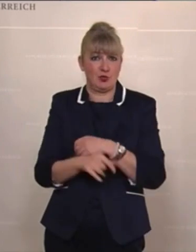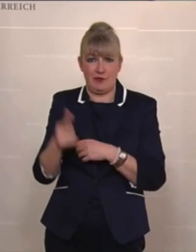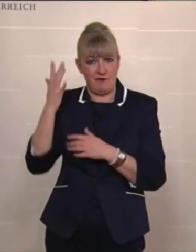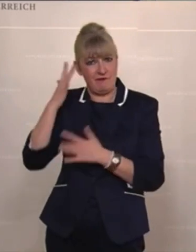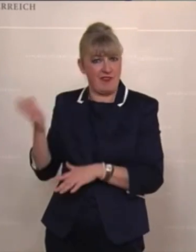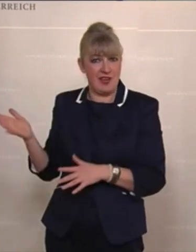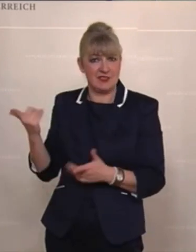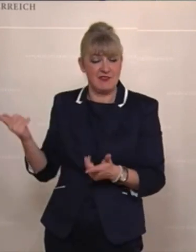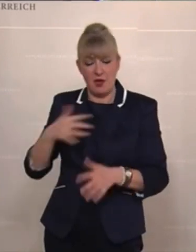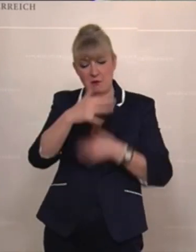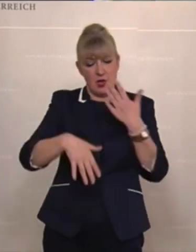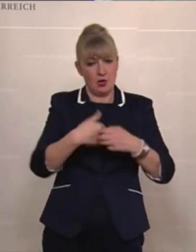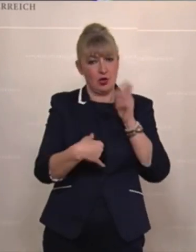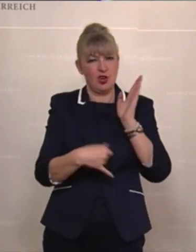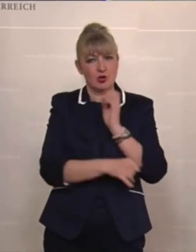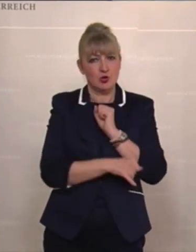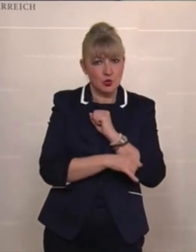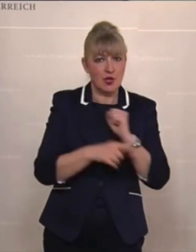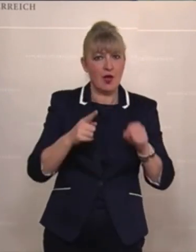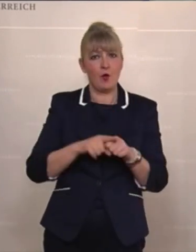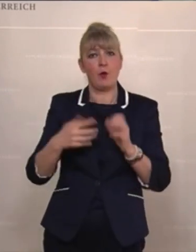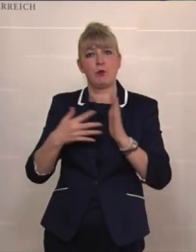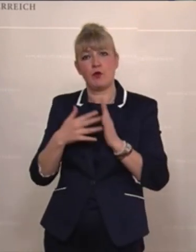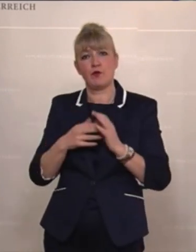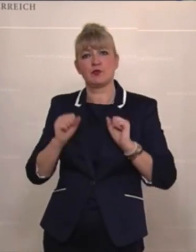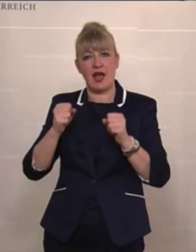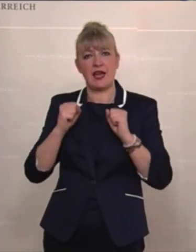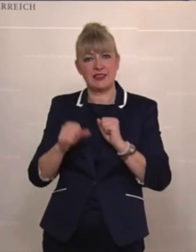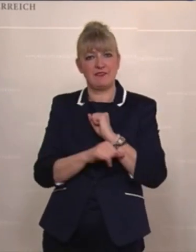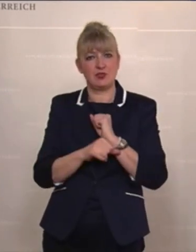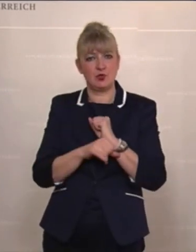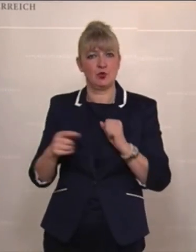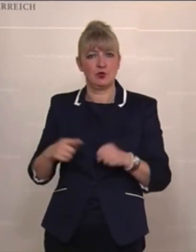vermischen nämlich Studierende und prüfungsaktive Studien mit Ihren